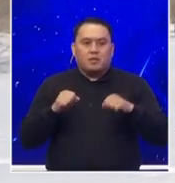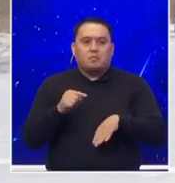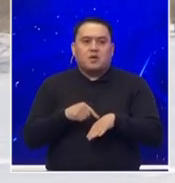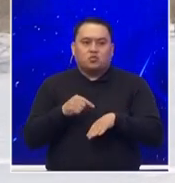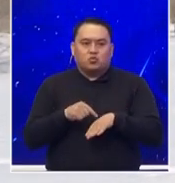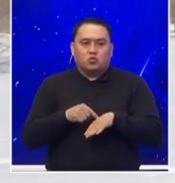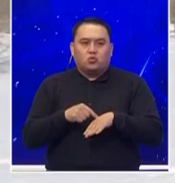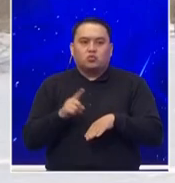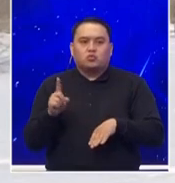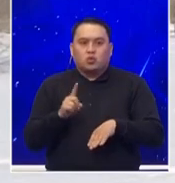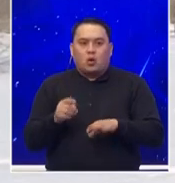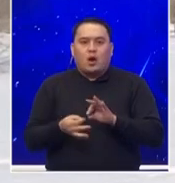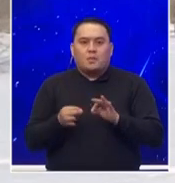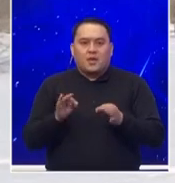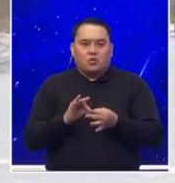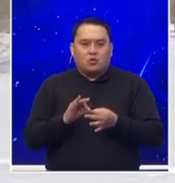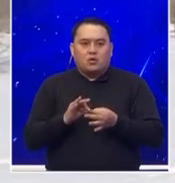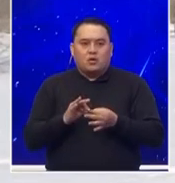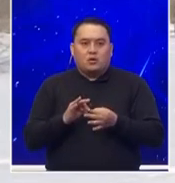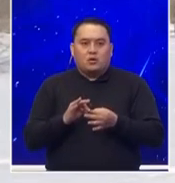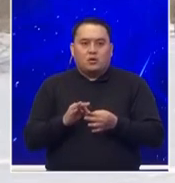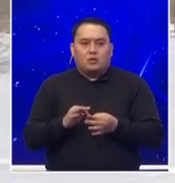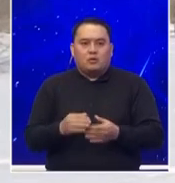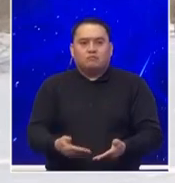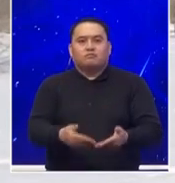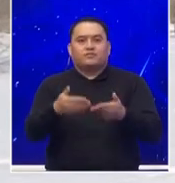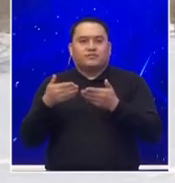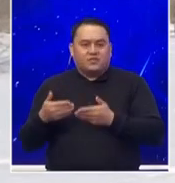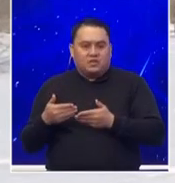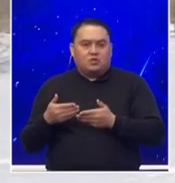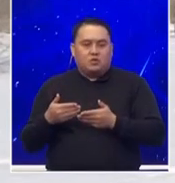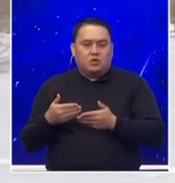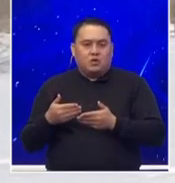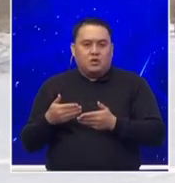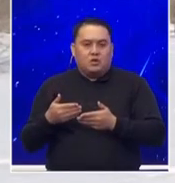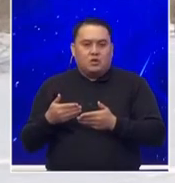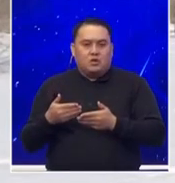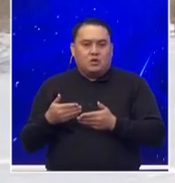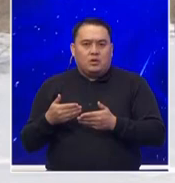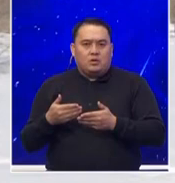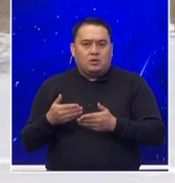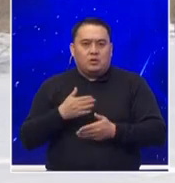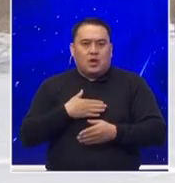почувствовал то, что Олимпиаду передвинули на целый год. И это